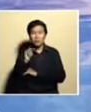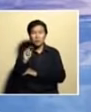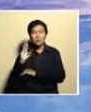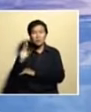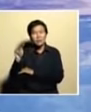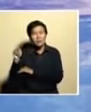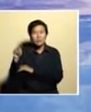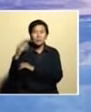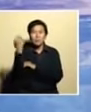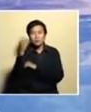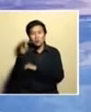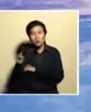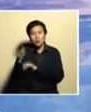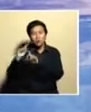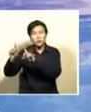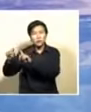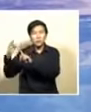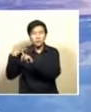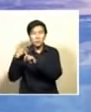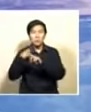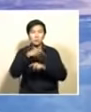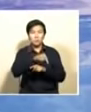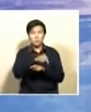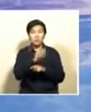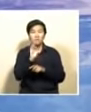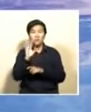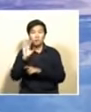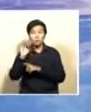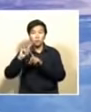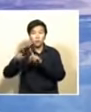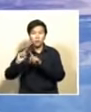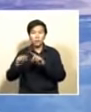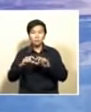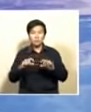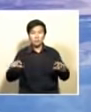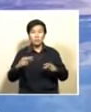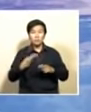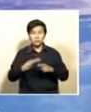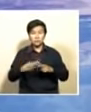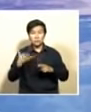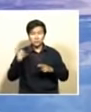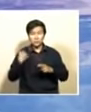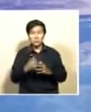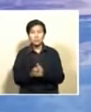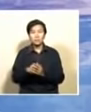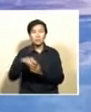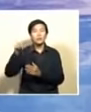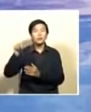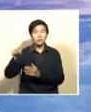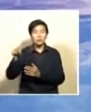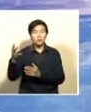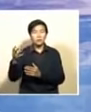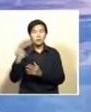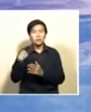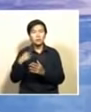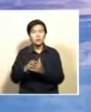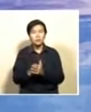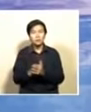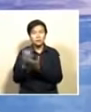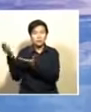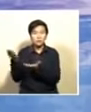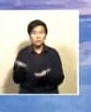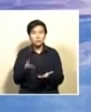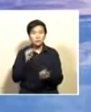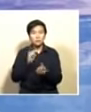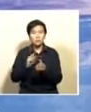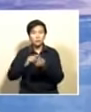างๆและผ่านเพจ Facebook NBT2HD และ MCOT HD รวมถึงไทยคู่ฟ้าค่ะโอกาสแรกเรียนเชิญทางท่านโ